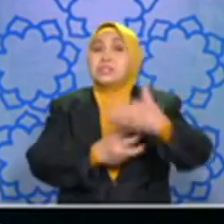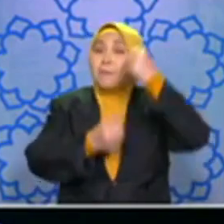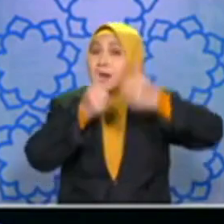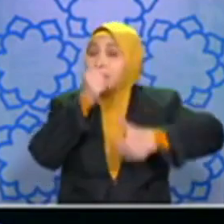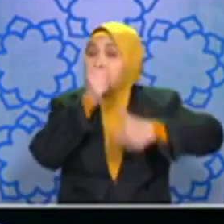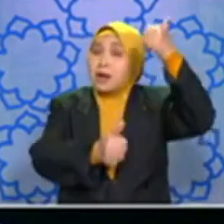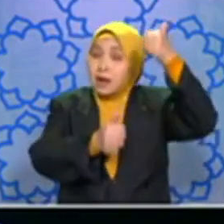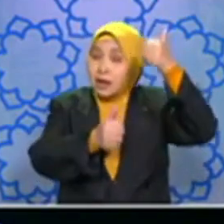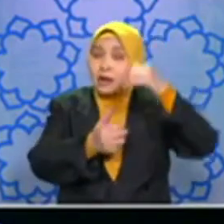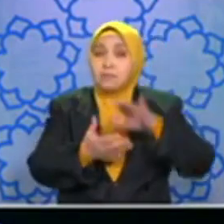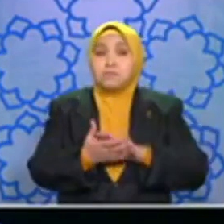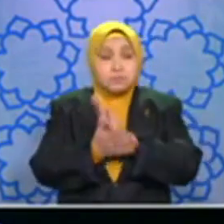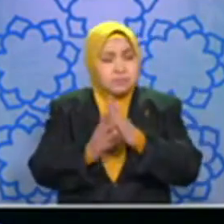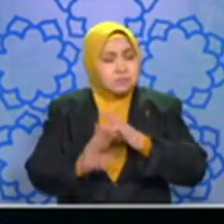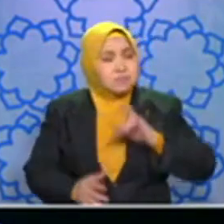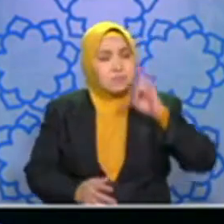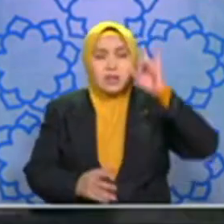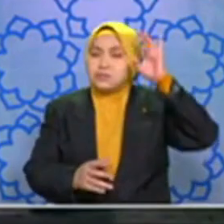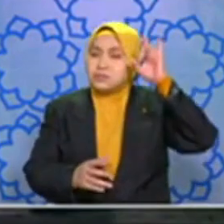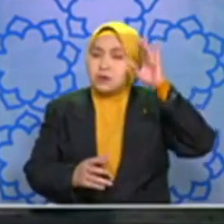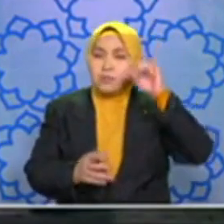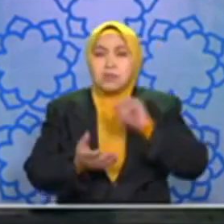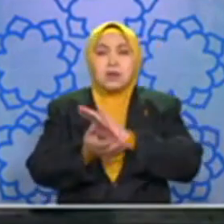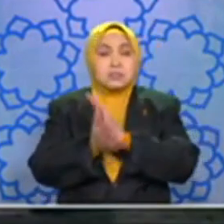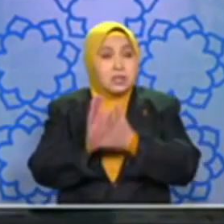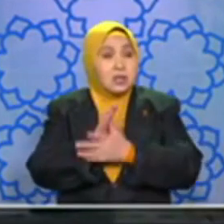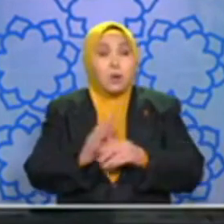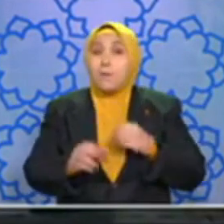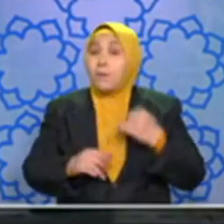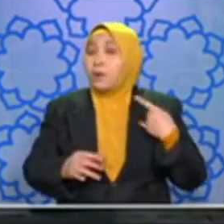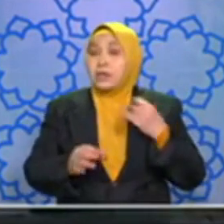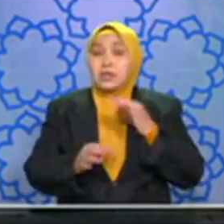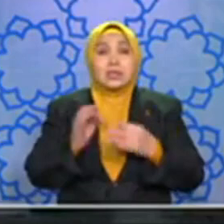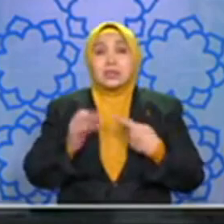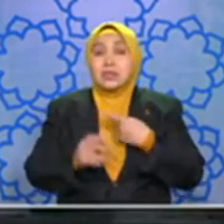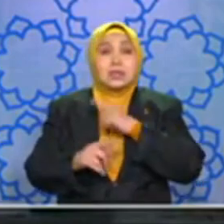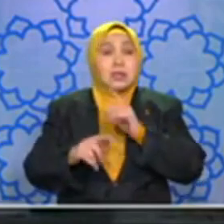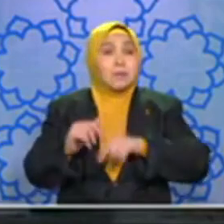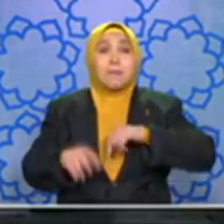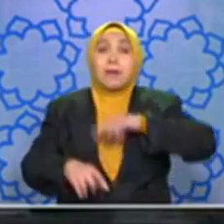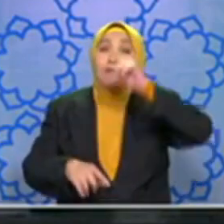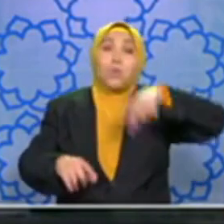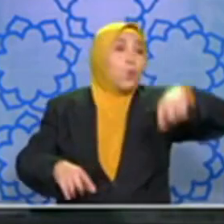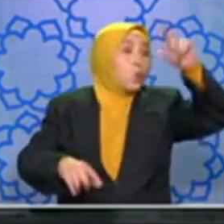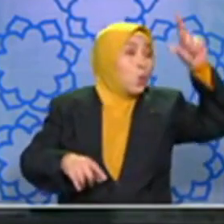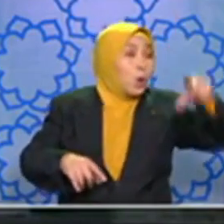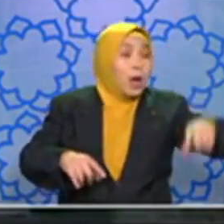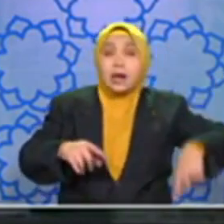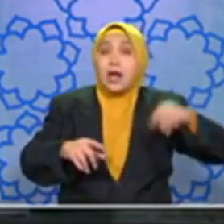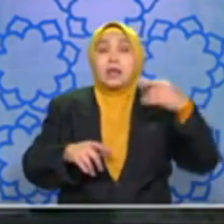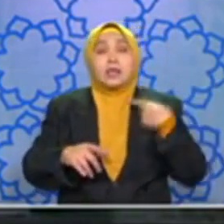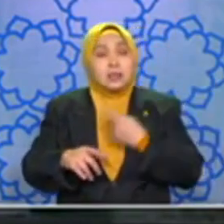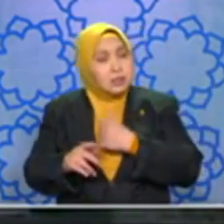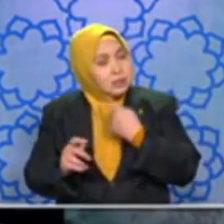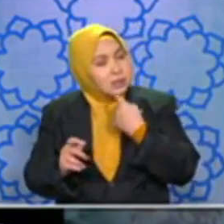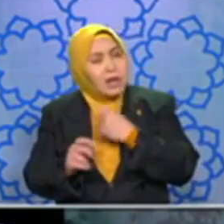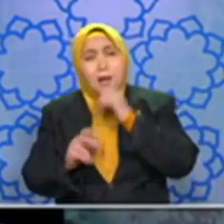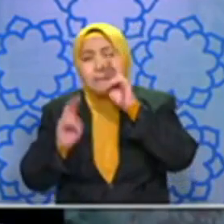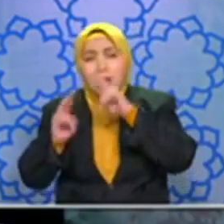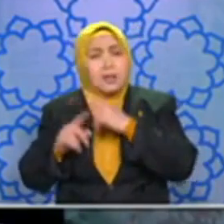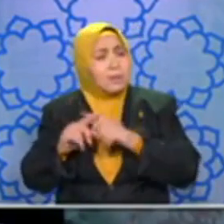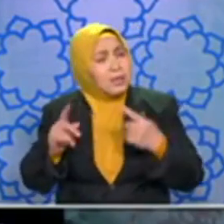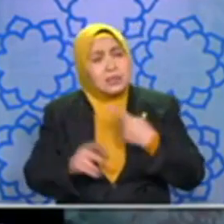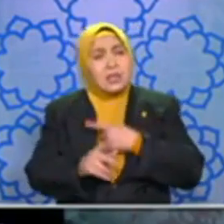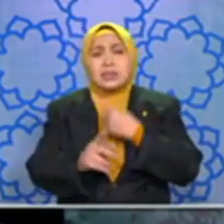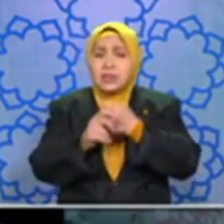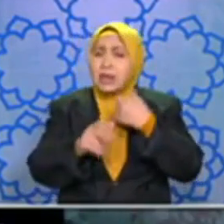yang ada, insyaAllah. InsyaAllah. Walaupun kita tak mengerti bagaimana gunung ganang yang ada sekeliling kita bertasbih, tapi kita terus bertasbih